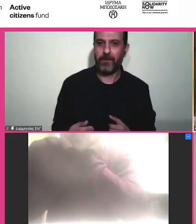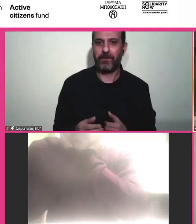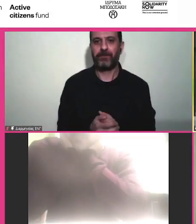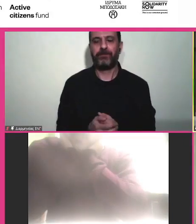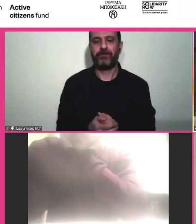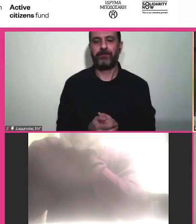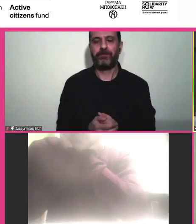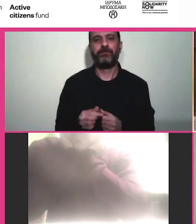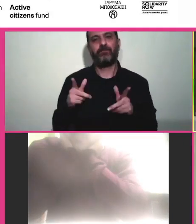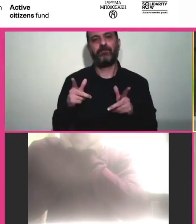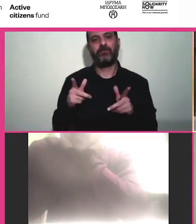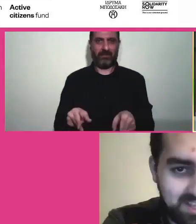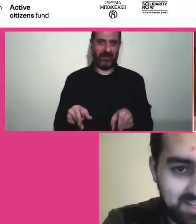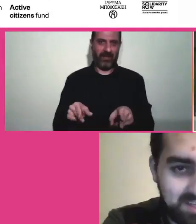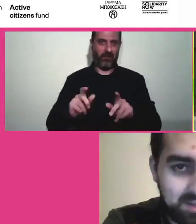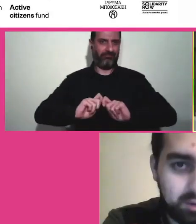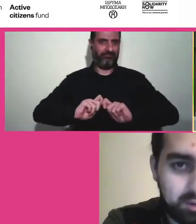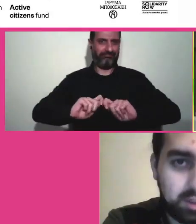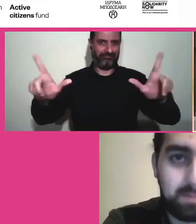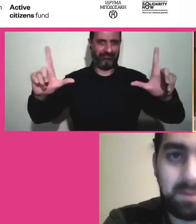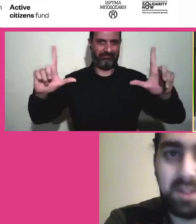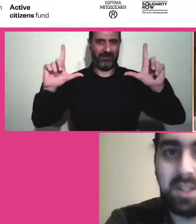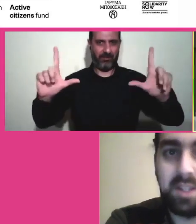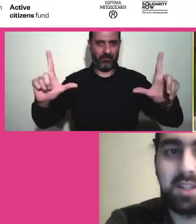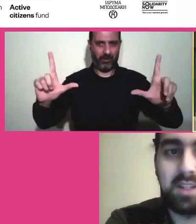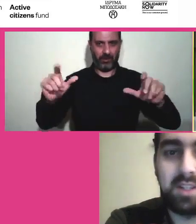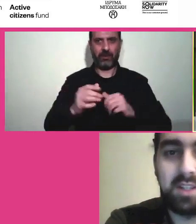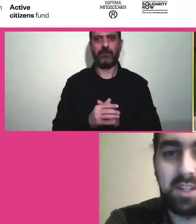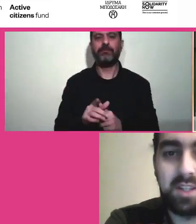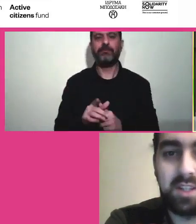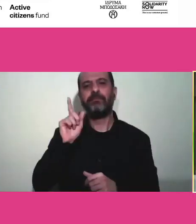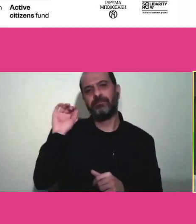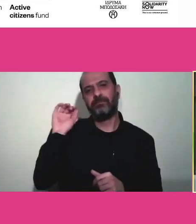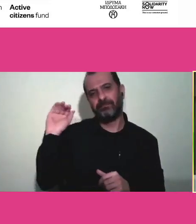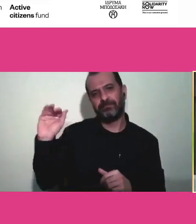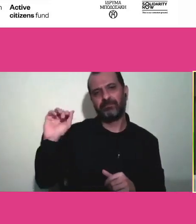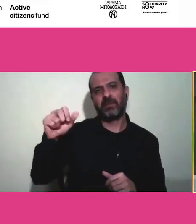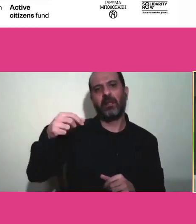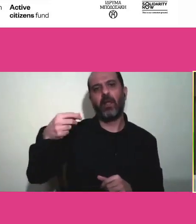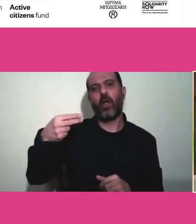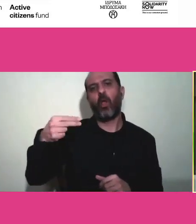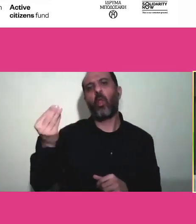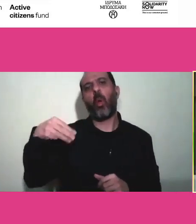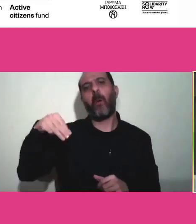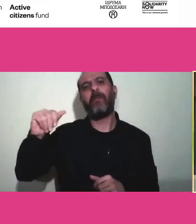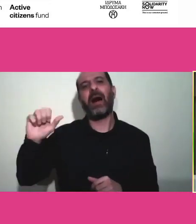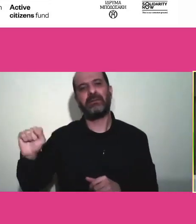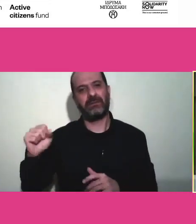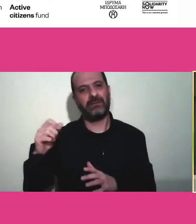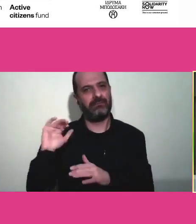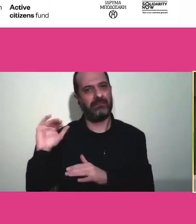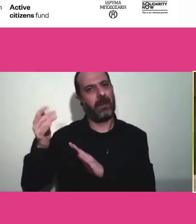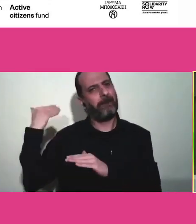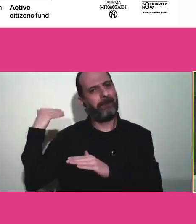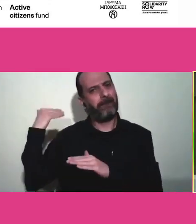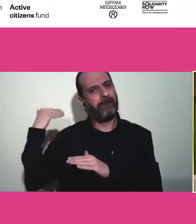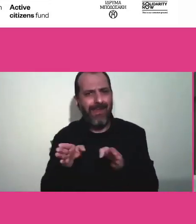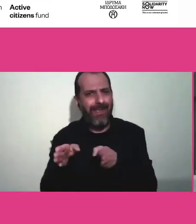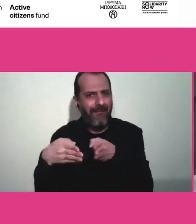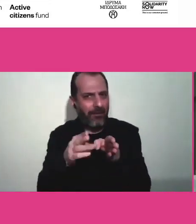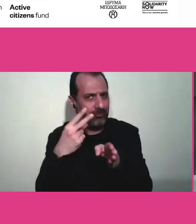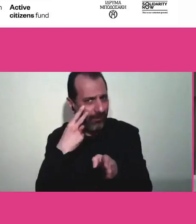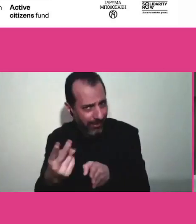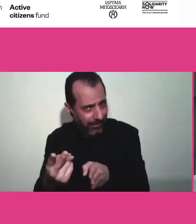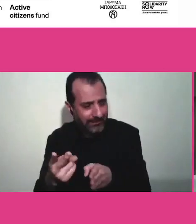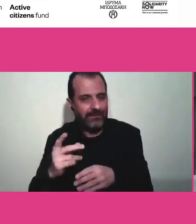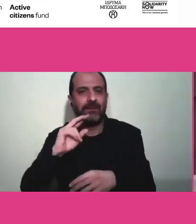Σταματάω το share screen. Okay. Θωμά, δεν ήσουν εδώ πριν που παίζαμε τον Λαβύρινθο, ήσουν?